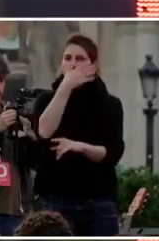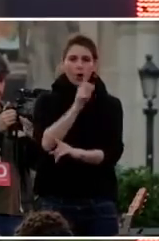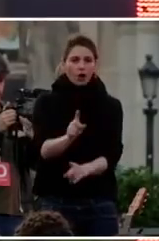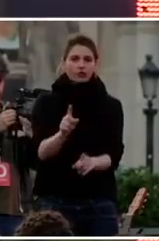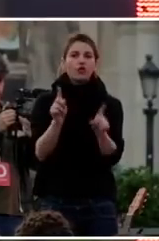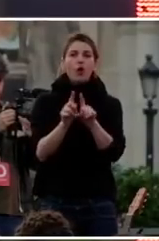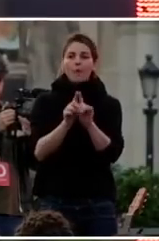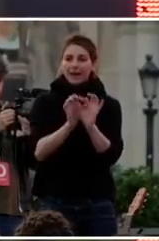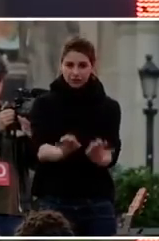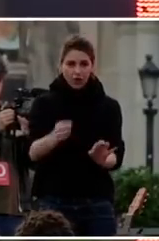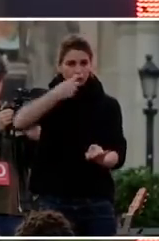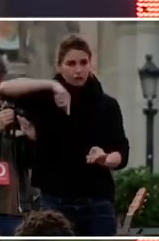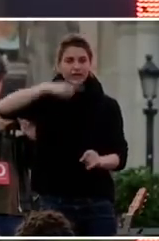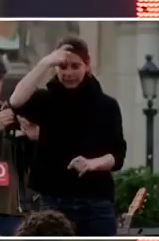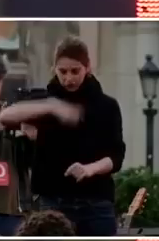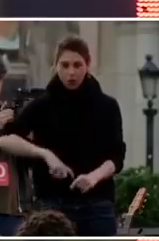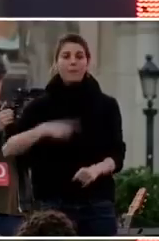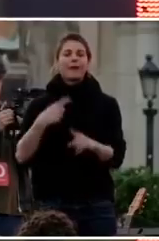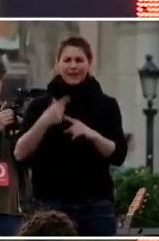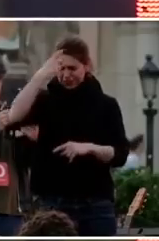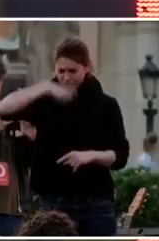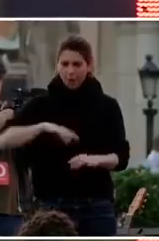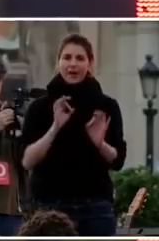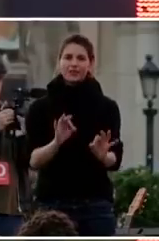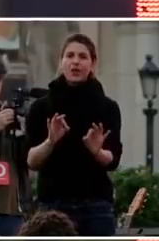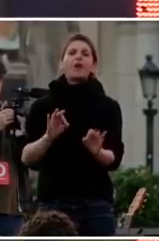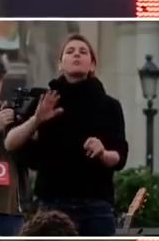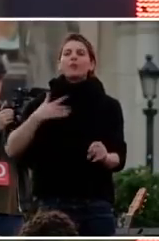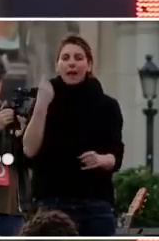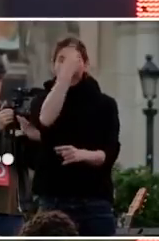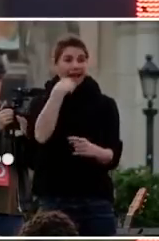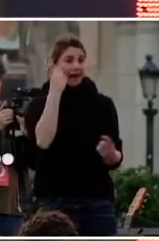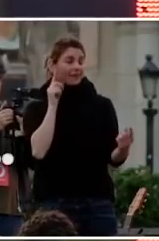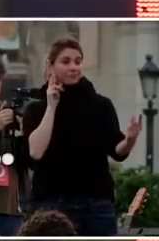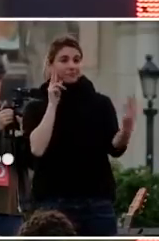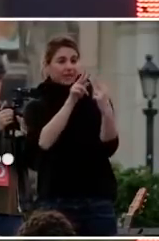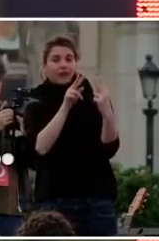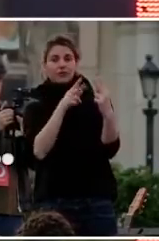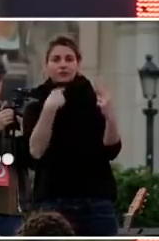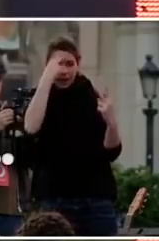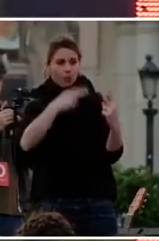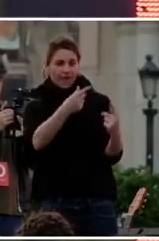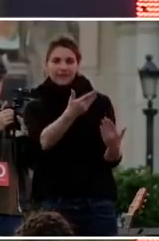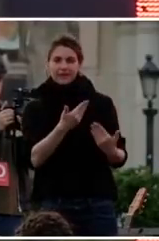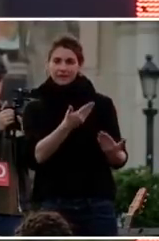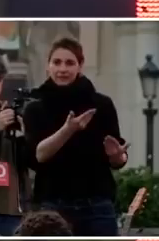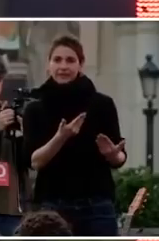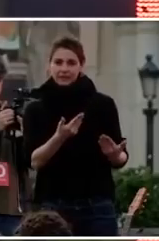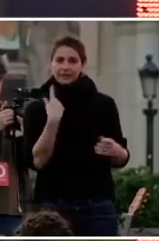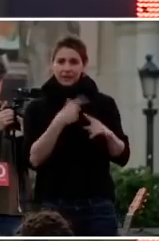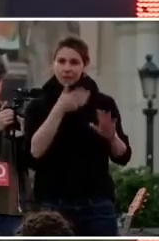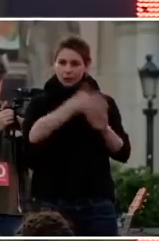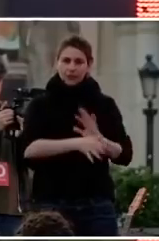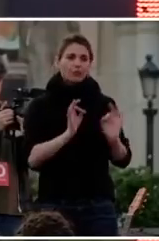som, perquè som això, i ens podem mirar a la cara 4 anys després i ens podem reconèixer, per això us